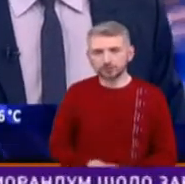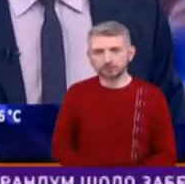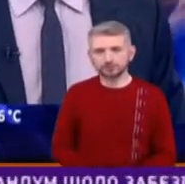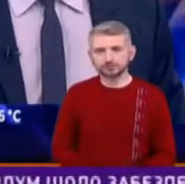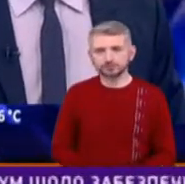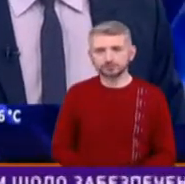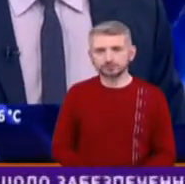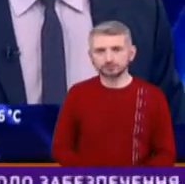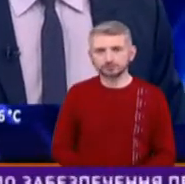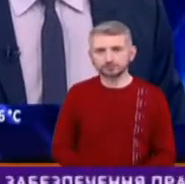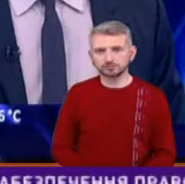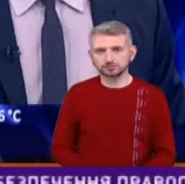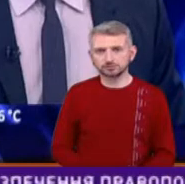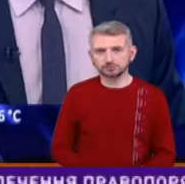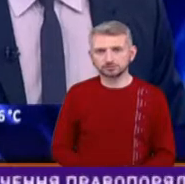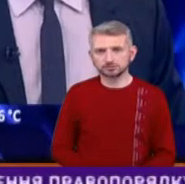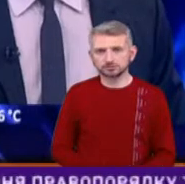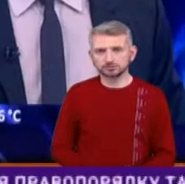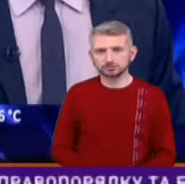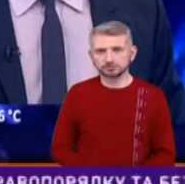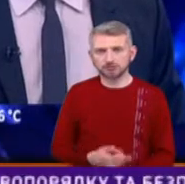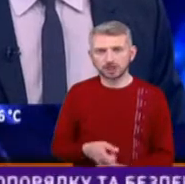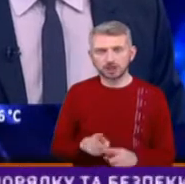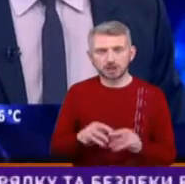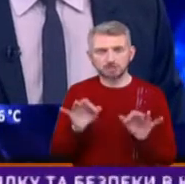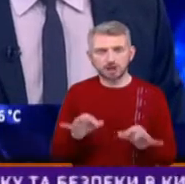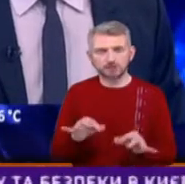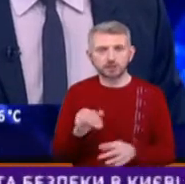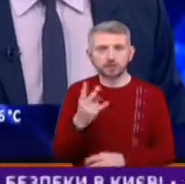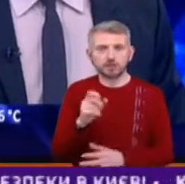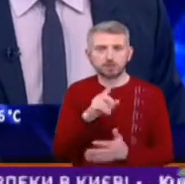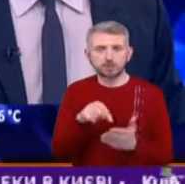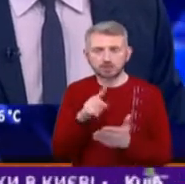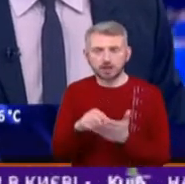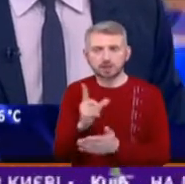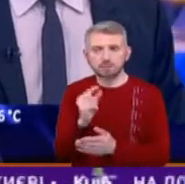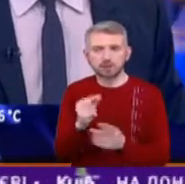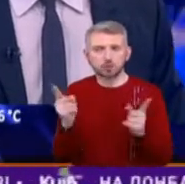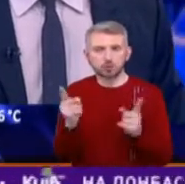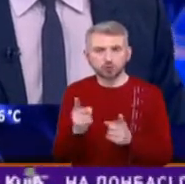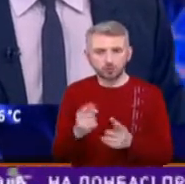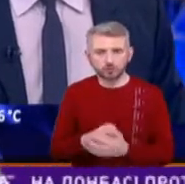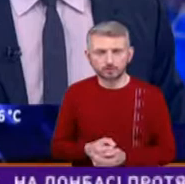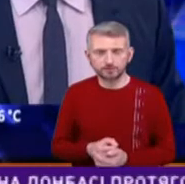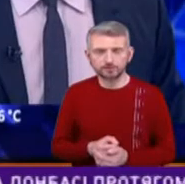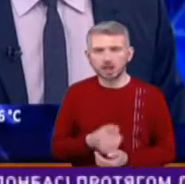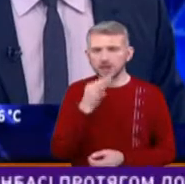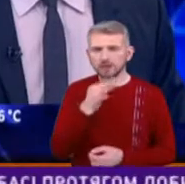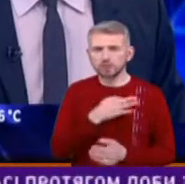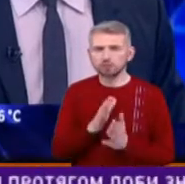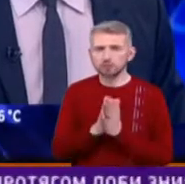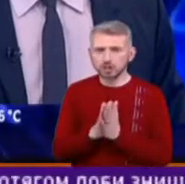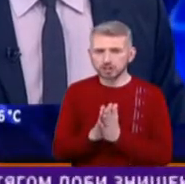нам рейтинги робить, я зрозумів. І це правда. І два питання. Перше, коротенько. Скажіть, будь